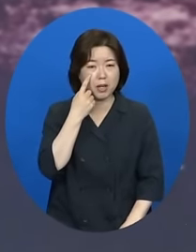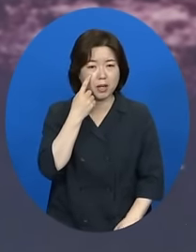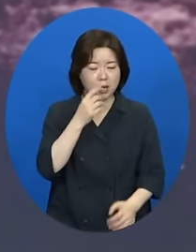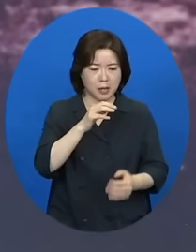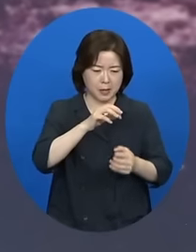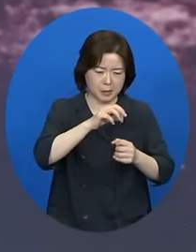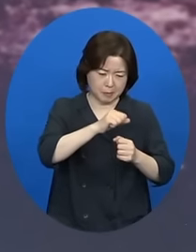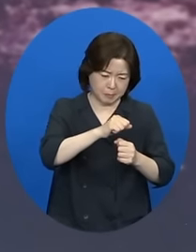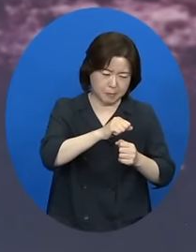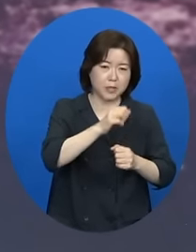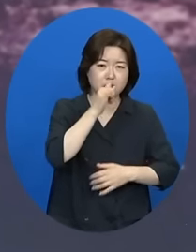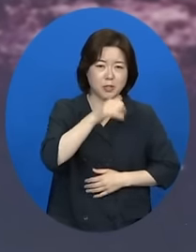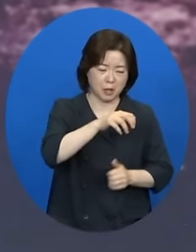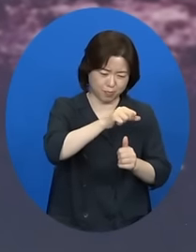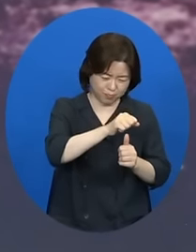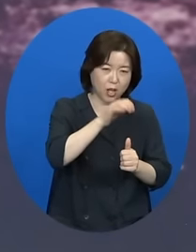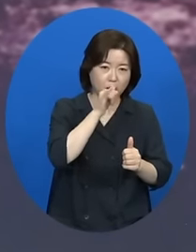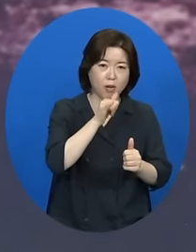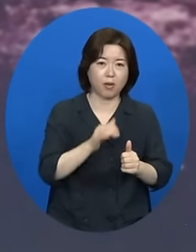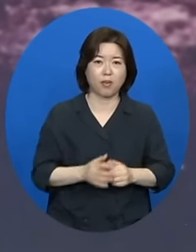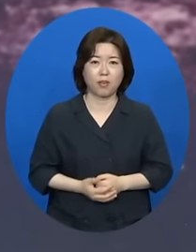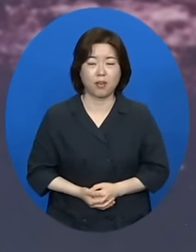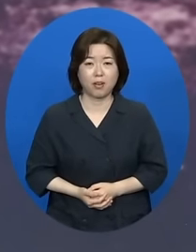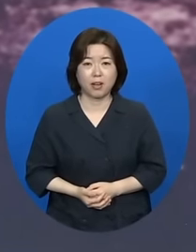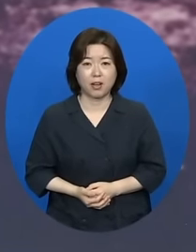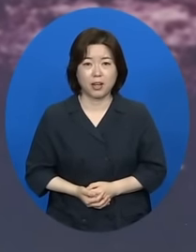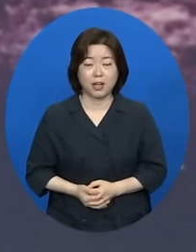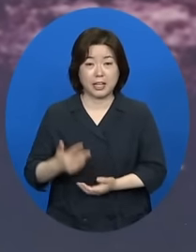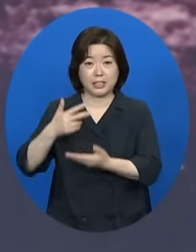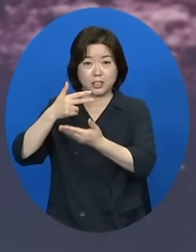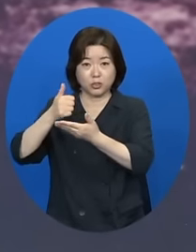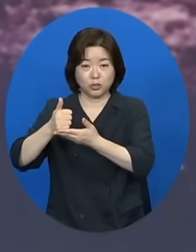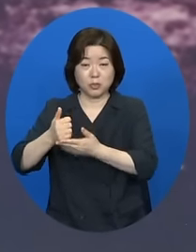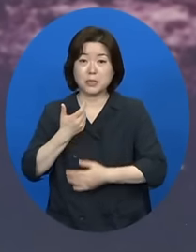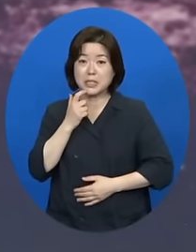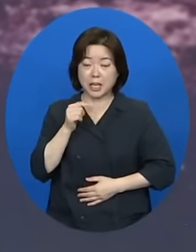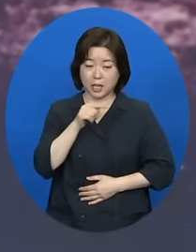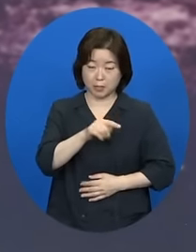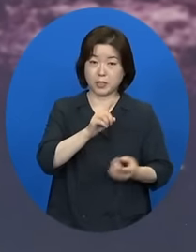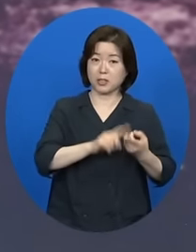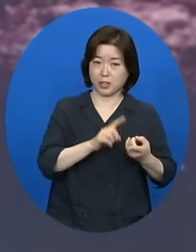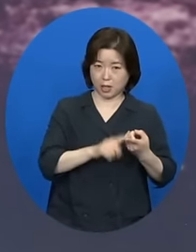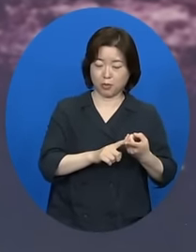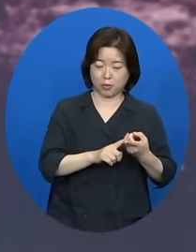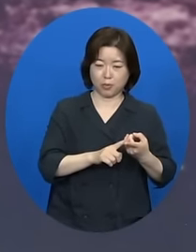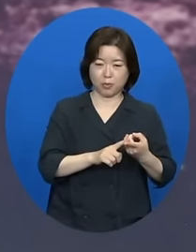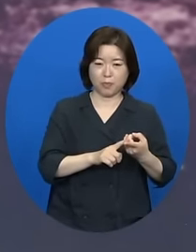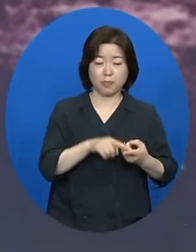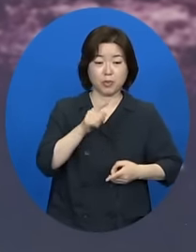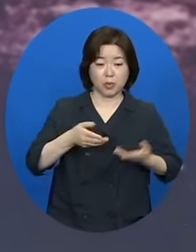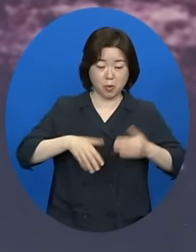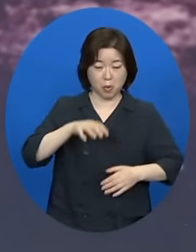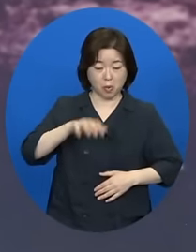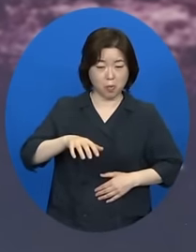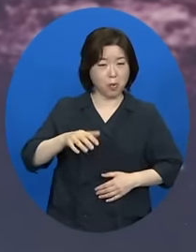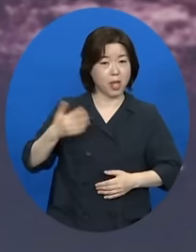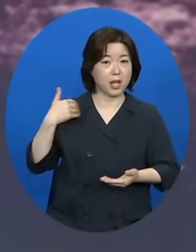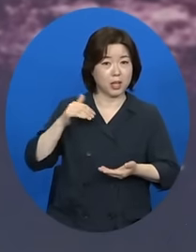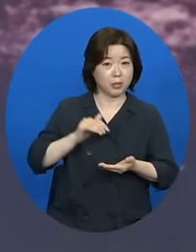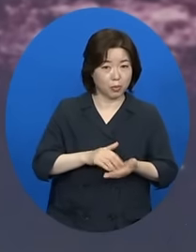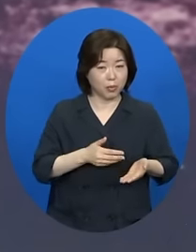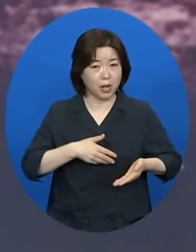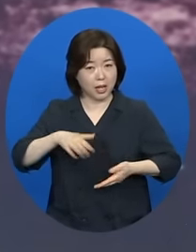것이 반드시 있으실 겁니다. 주님은 야곱이 그 상태로 너가 고향으로 돌아가면 안